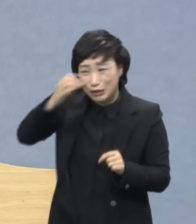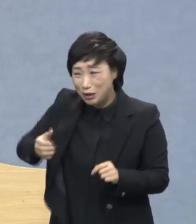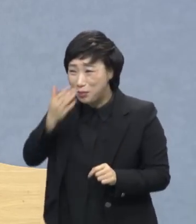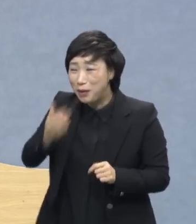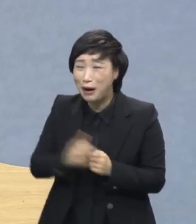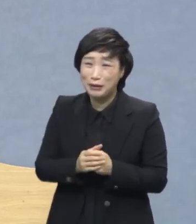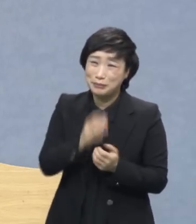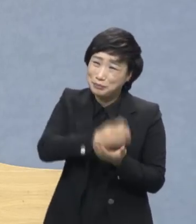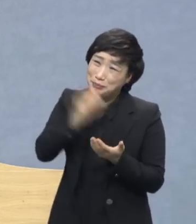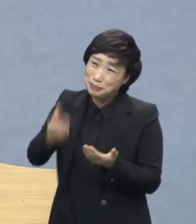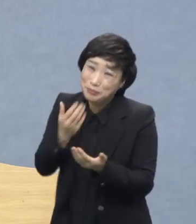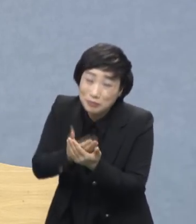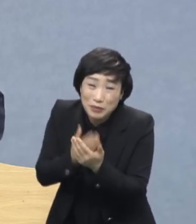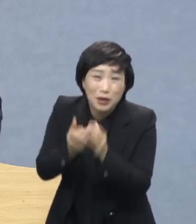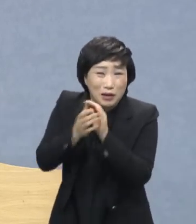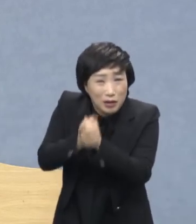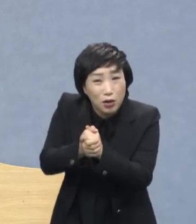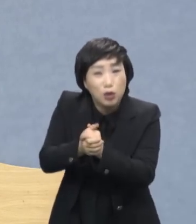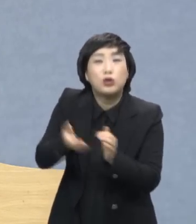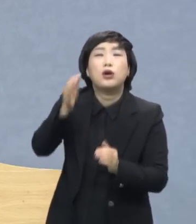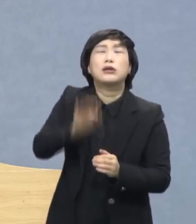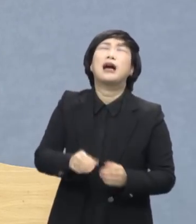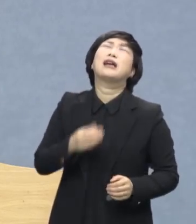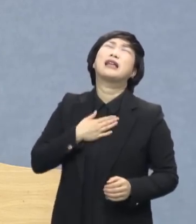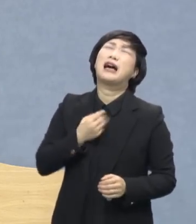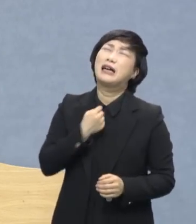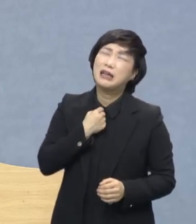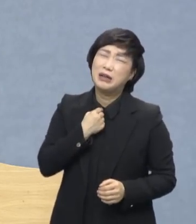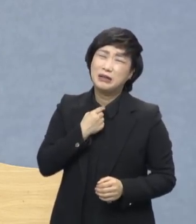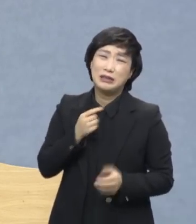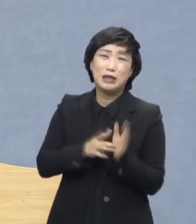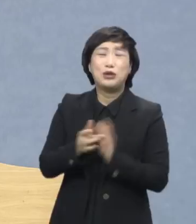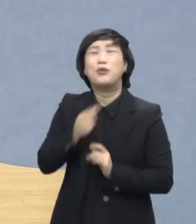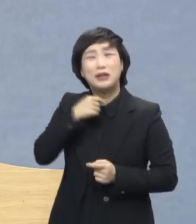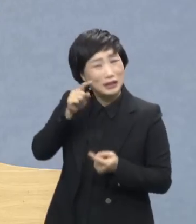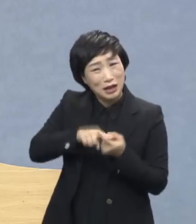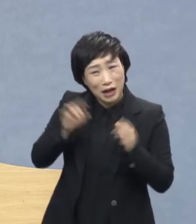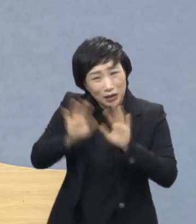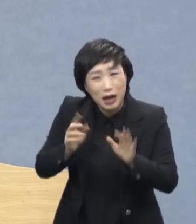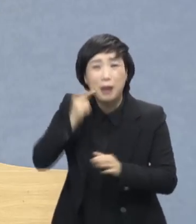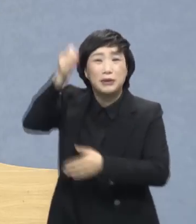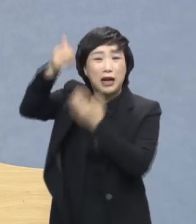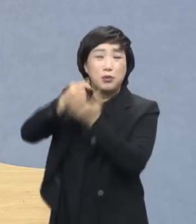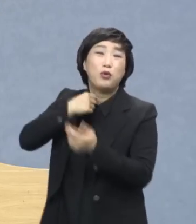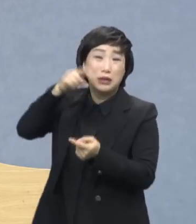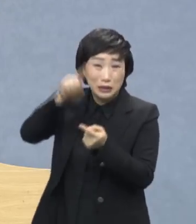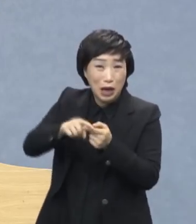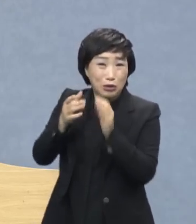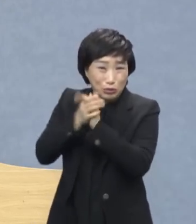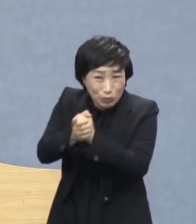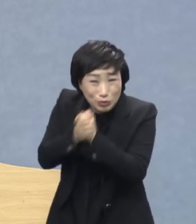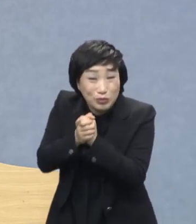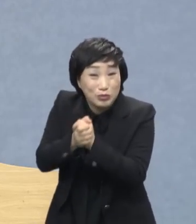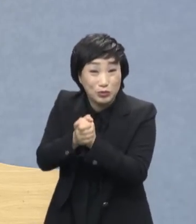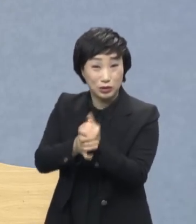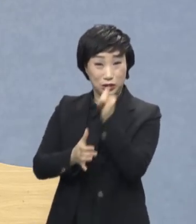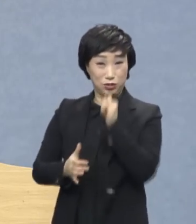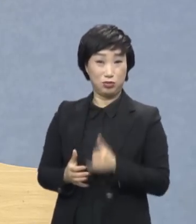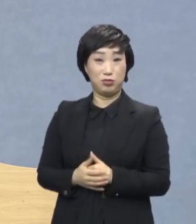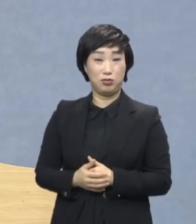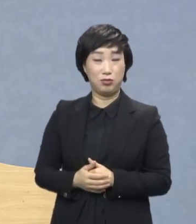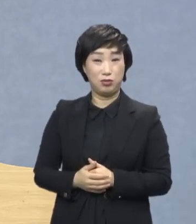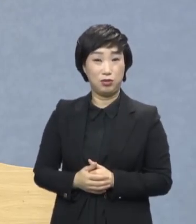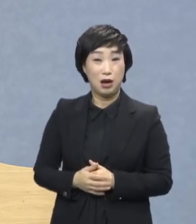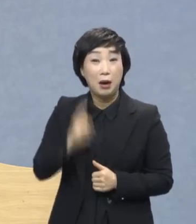지나갈 수 있으면 지나가게 하소서. 아멘. 그러나 내 원대로 마옵시고 아버지 원대로 되기를 원합니다.